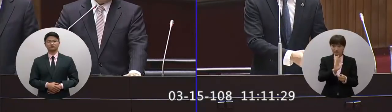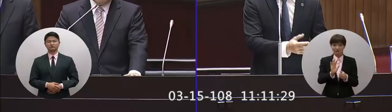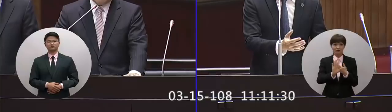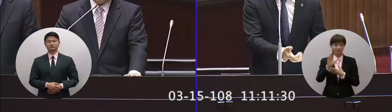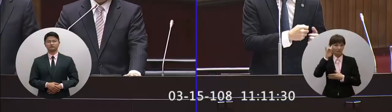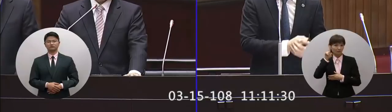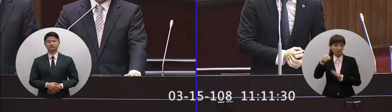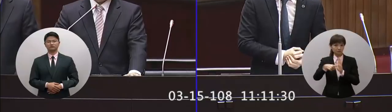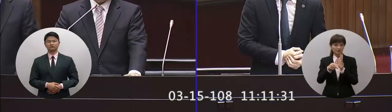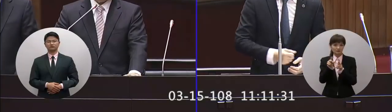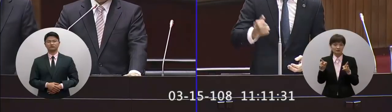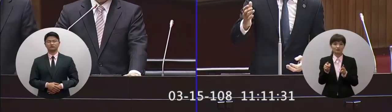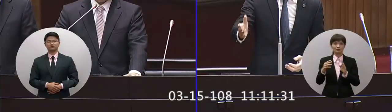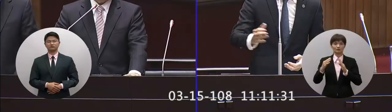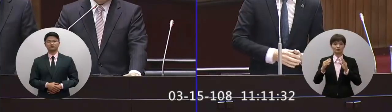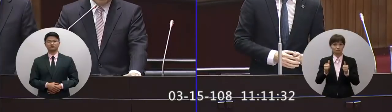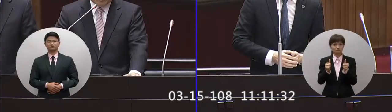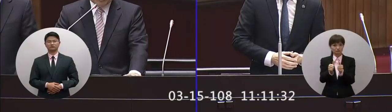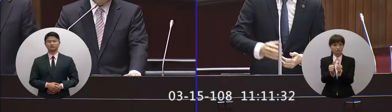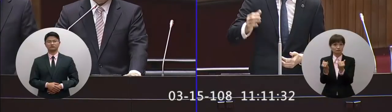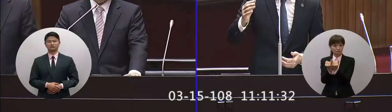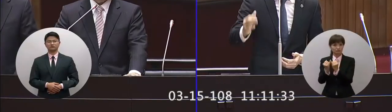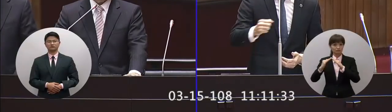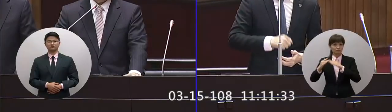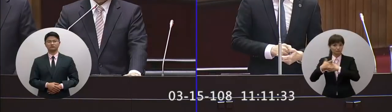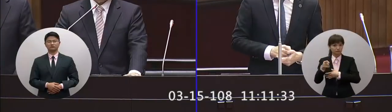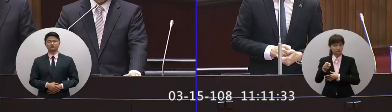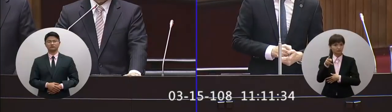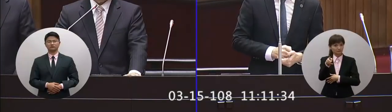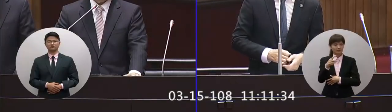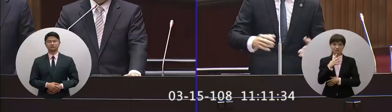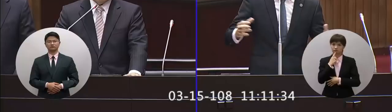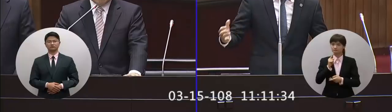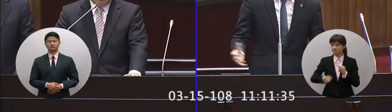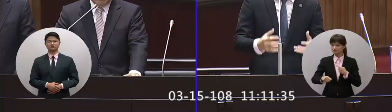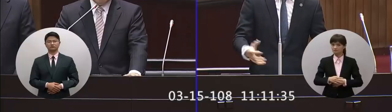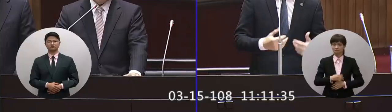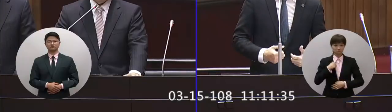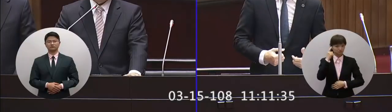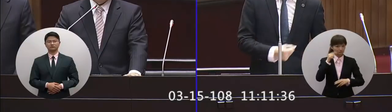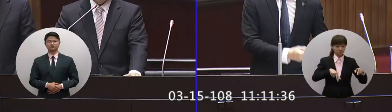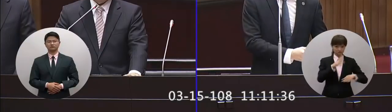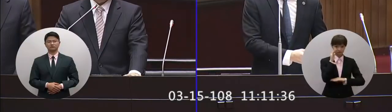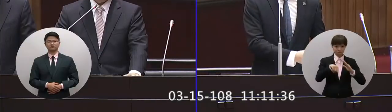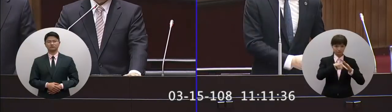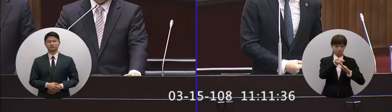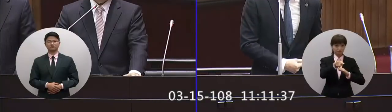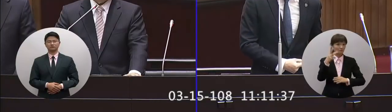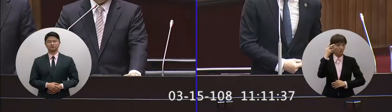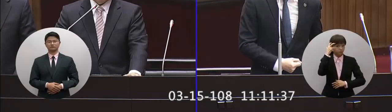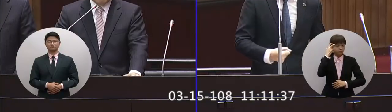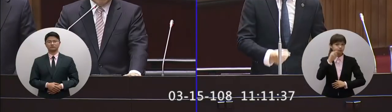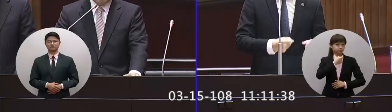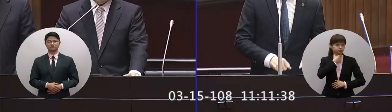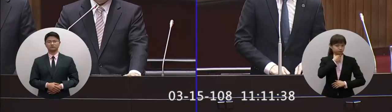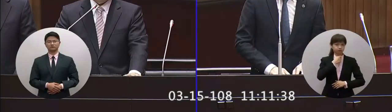的解释。所以这应该是足清楚的啦。我嘛，希望讲到时协商的时阵，行政院的这个代表吼，应该就是咱徛做伙，爱来捍卫这个